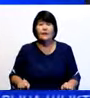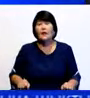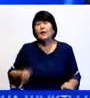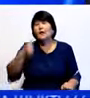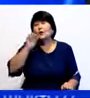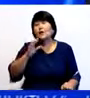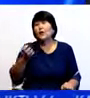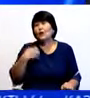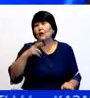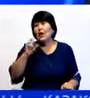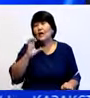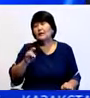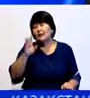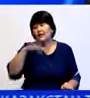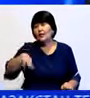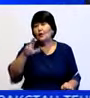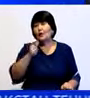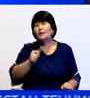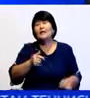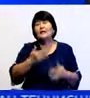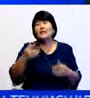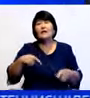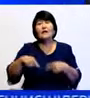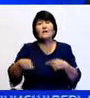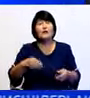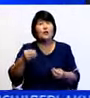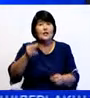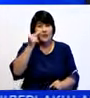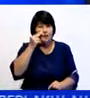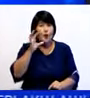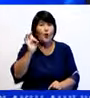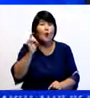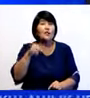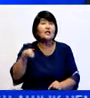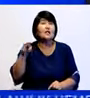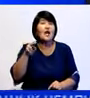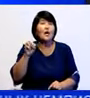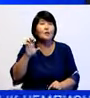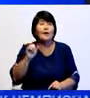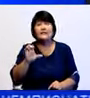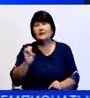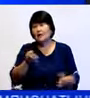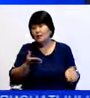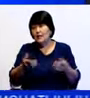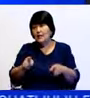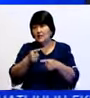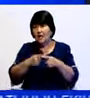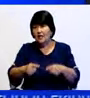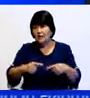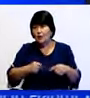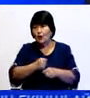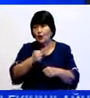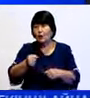Күні кеше Қызылордалық Қайсар ел кубогының ширек финалдық ойынында Шымкенттің Ордабасын қабылдады. Жартылай финалға